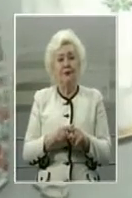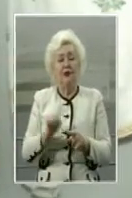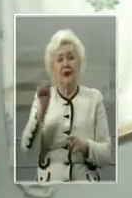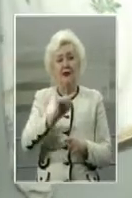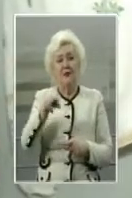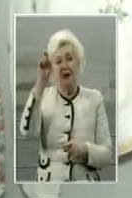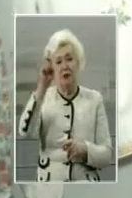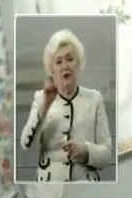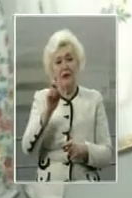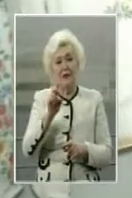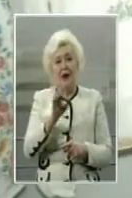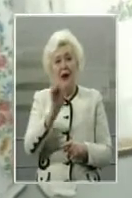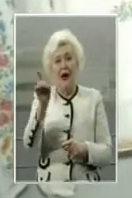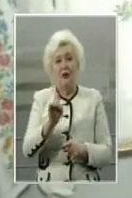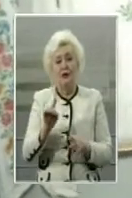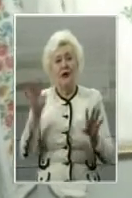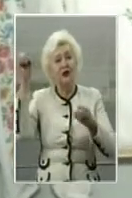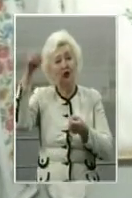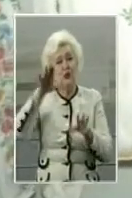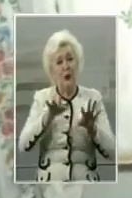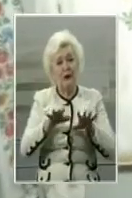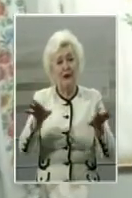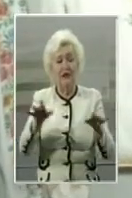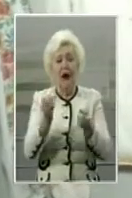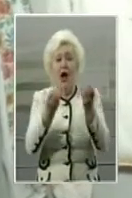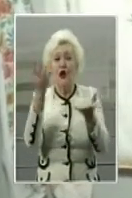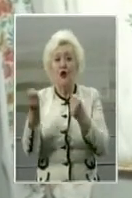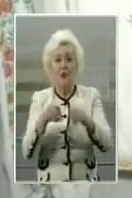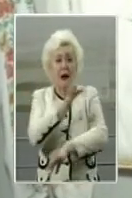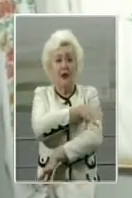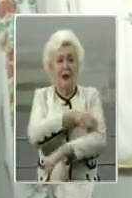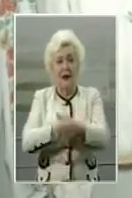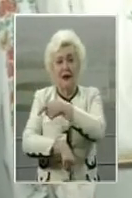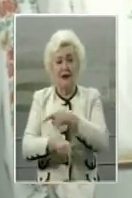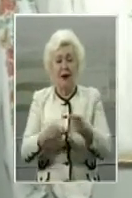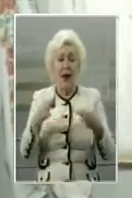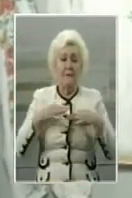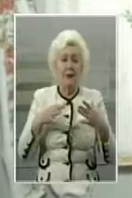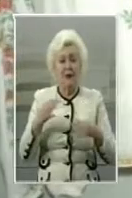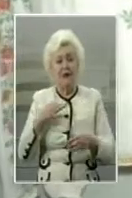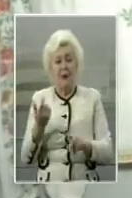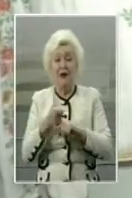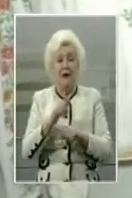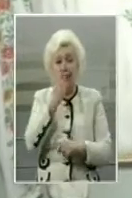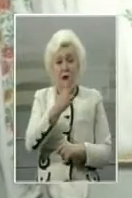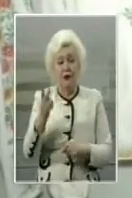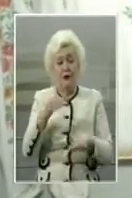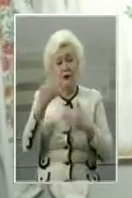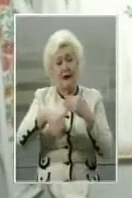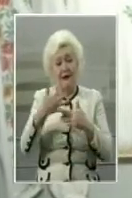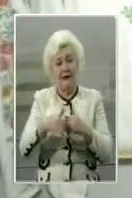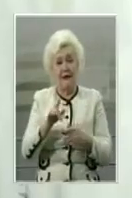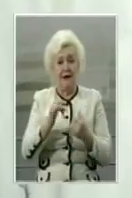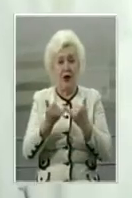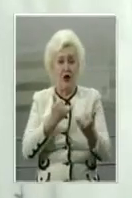коровками. Ось це з сонечками, ось ромашки вишиті на рукавах. Білі на білому не дуже видно, але серединки